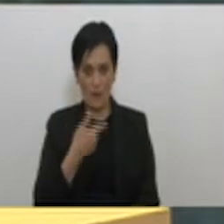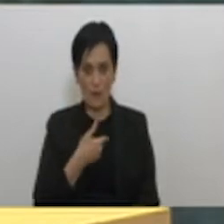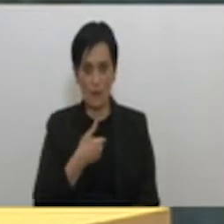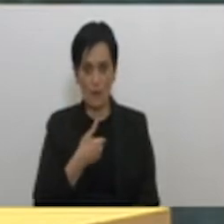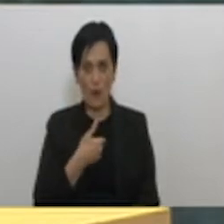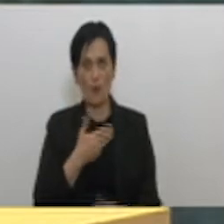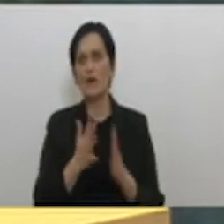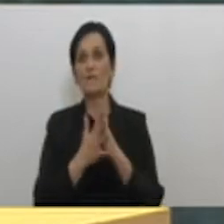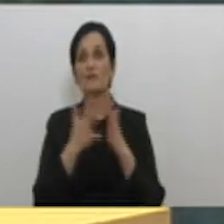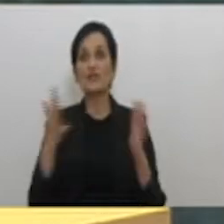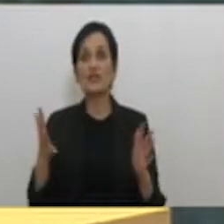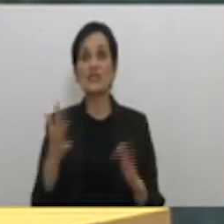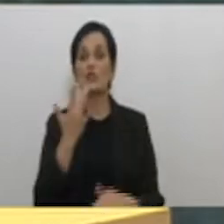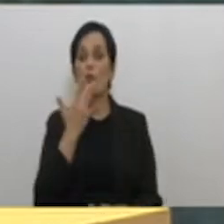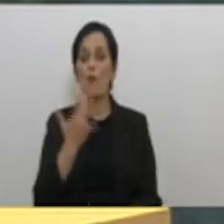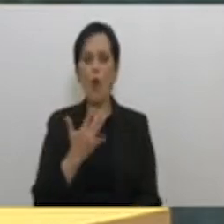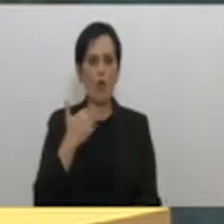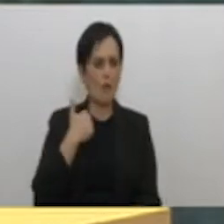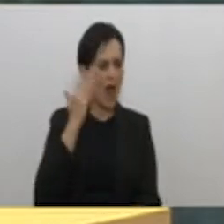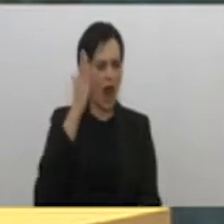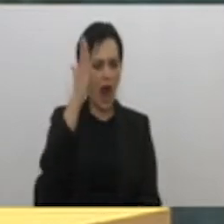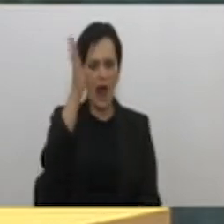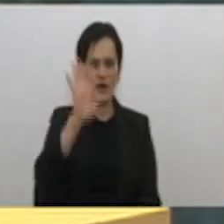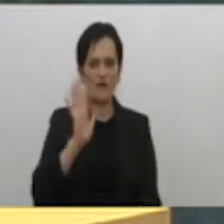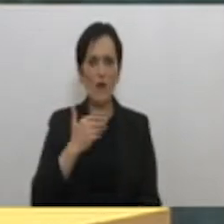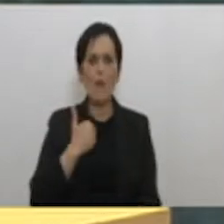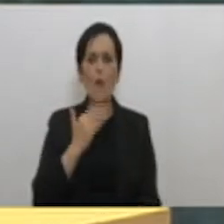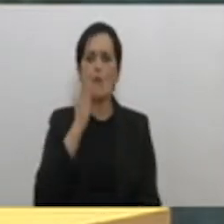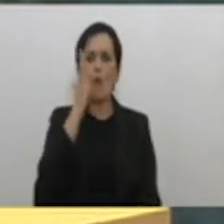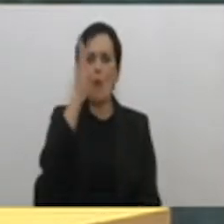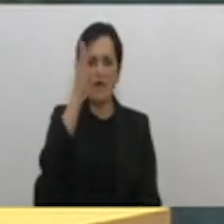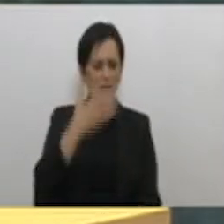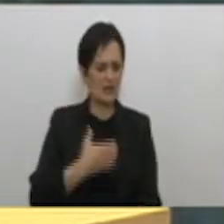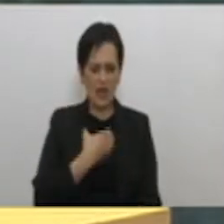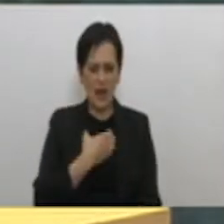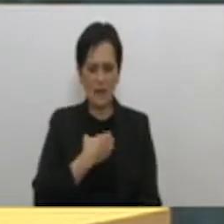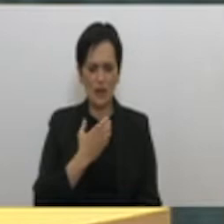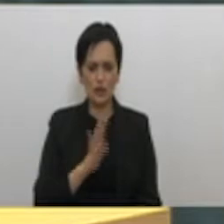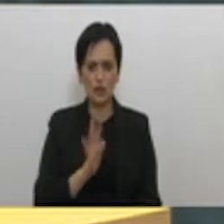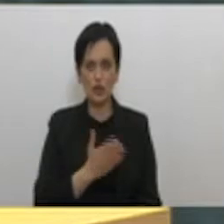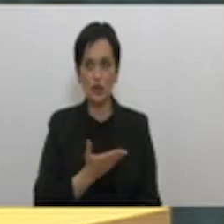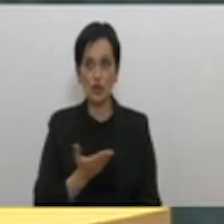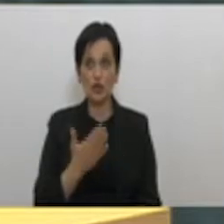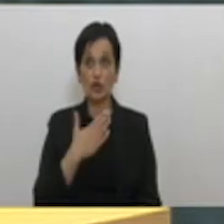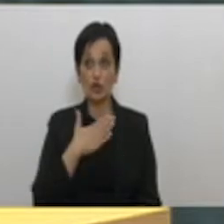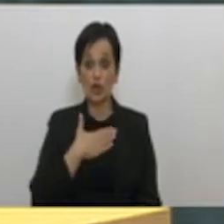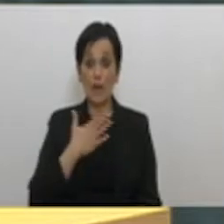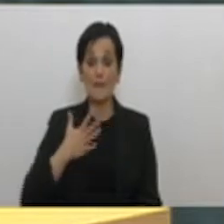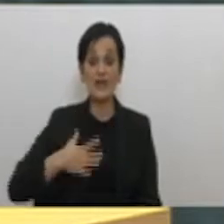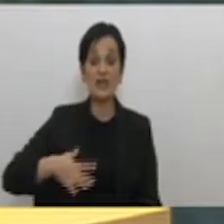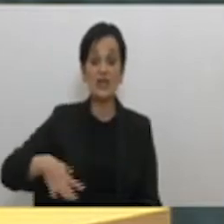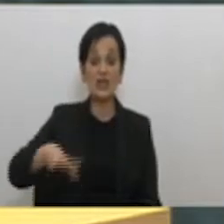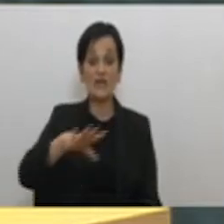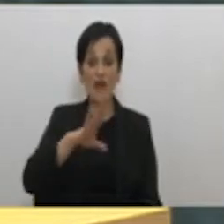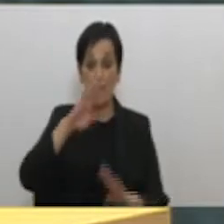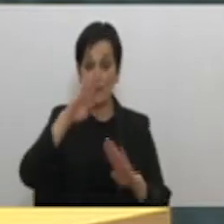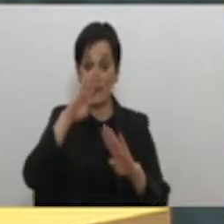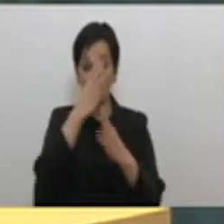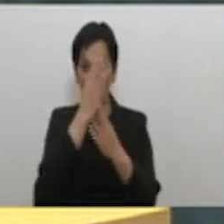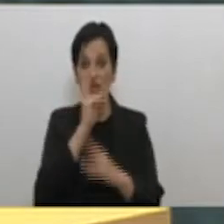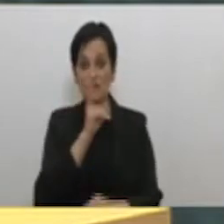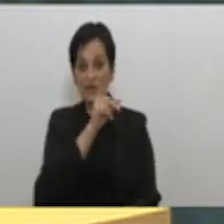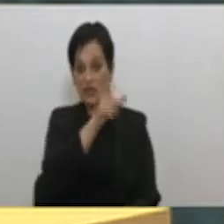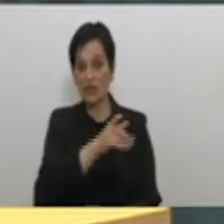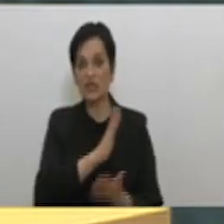dit politic, o să vă suapire, da, arțara, vrei, mă m-au lis meșin, ia ghide. Dar ce mi-a cu Hristos, schidem, teri, vin cicneba,